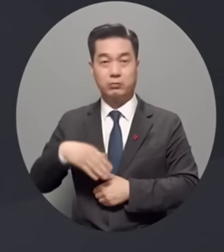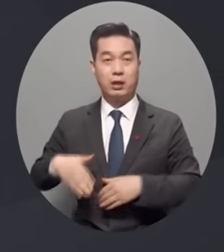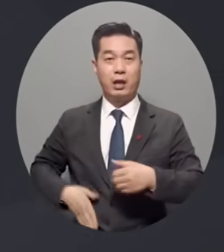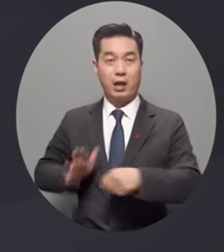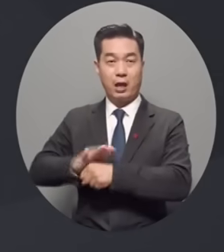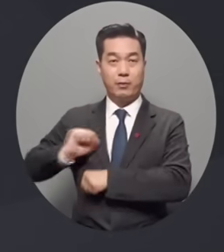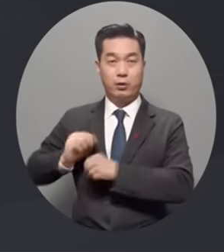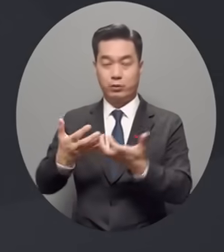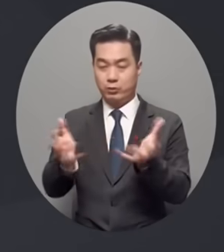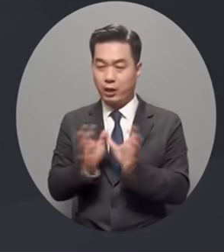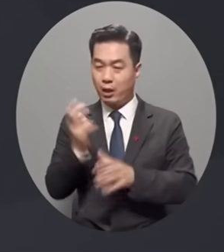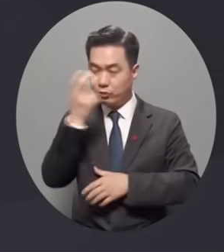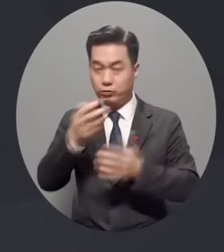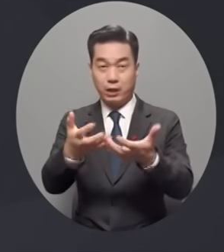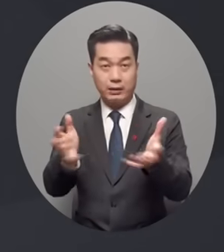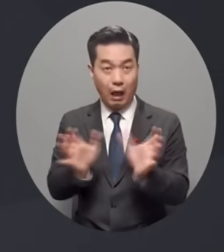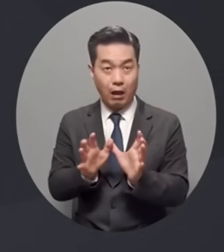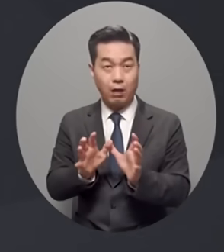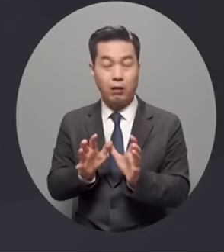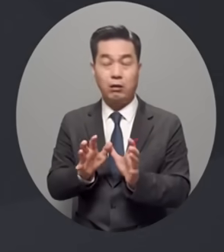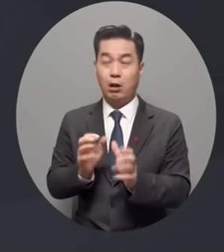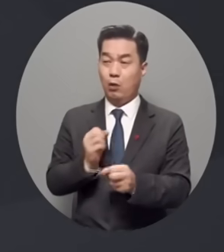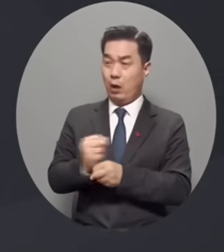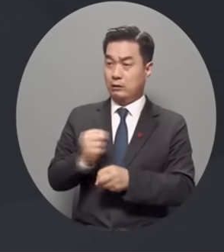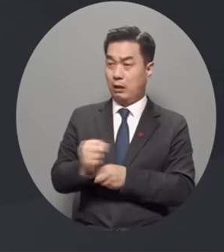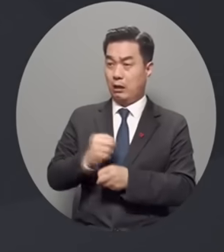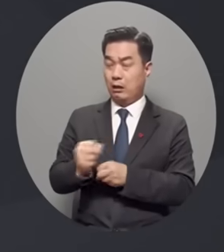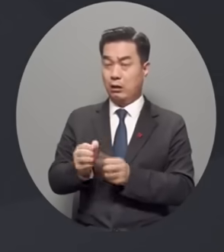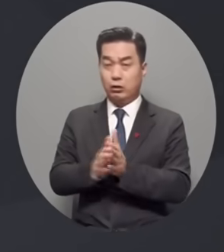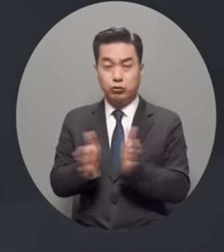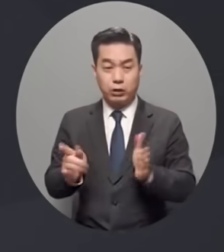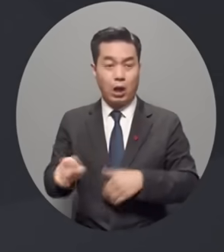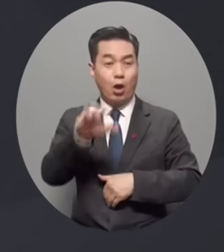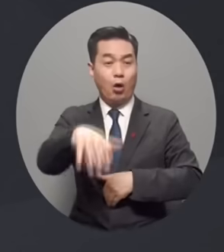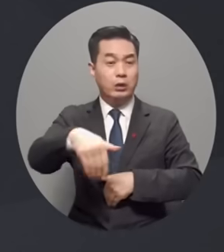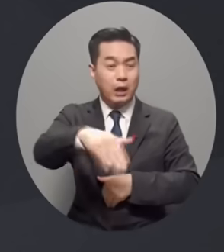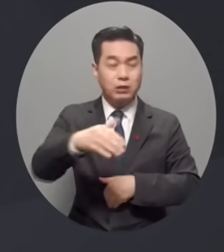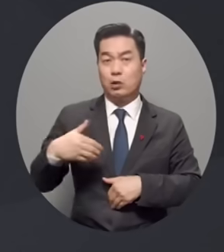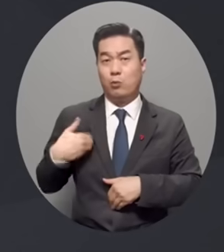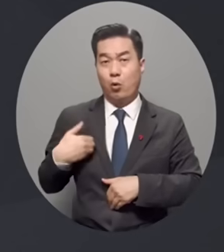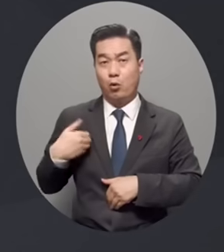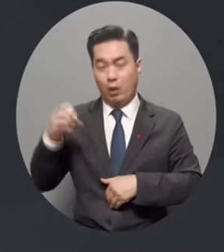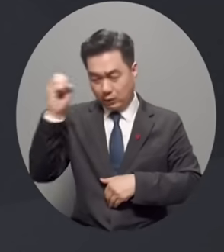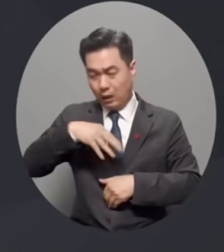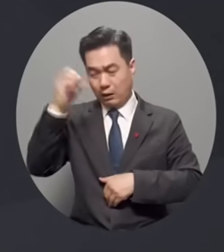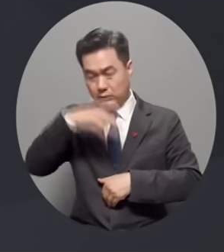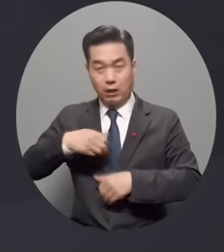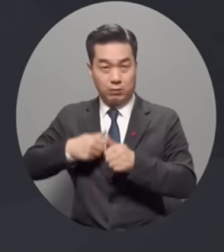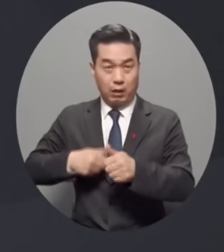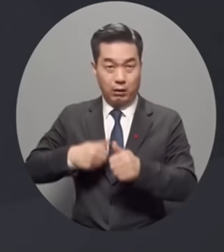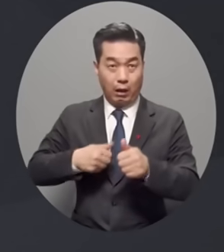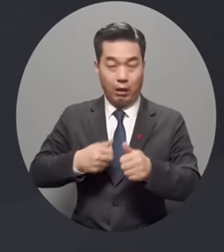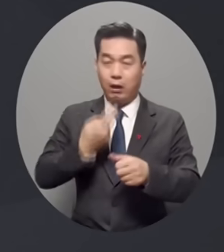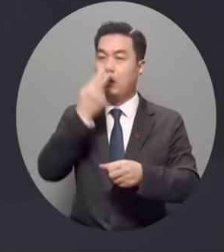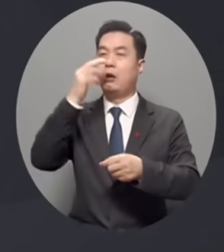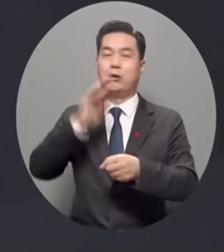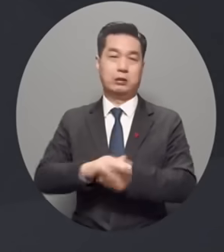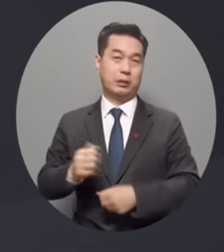수사단 조사에서 황당한 것은 출동하는 부대가 어디로 가는지조차 모르고 있다는 것이라며 어이없어했습니다.